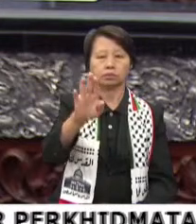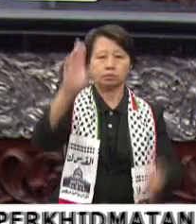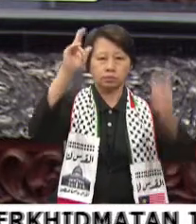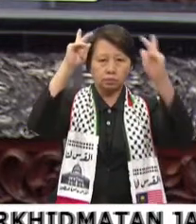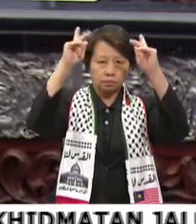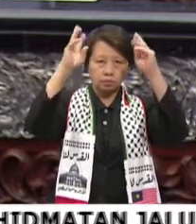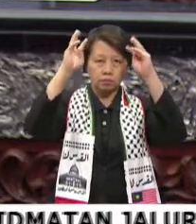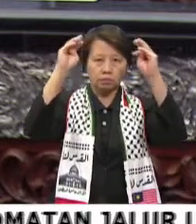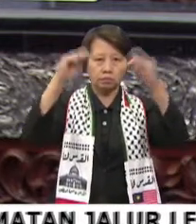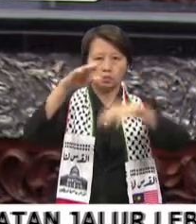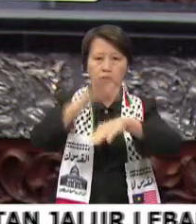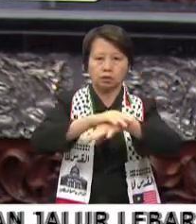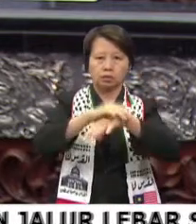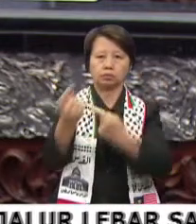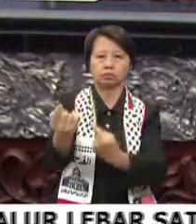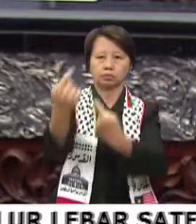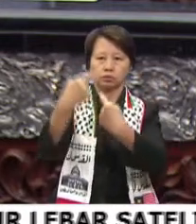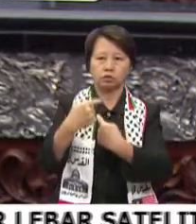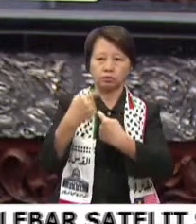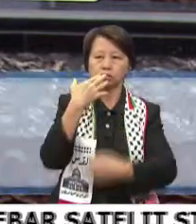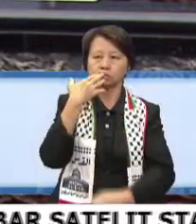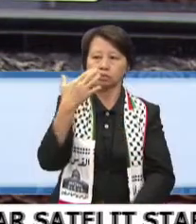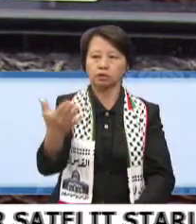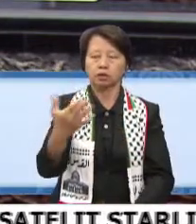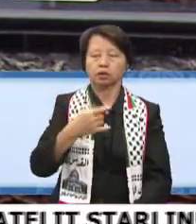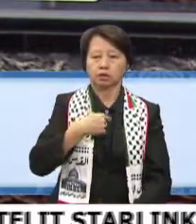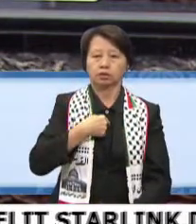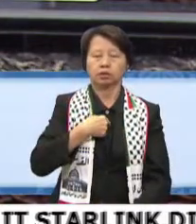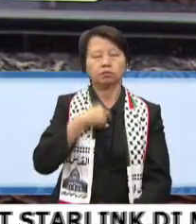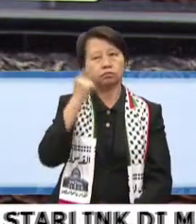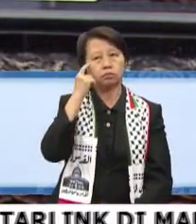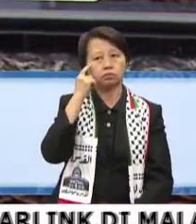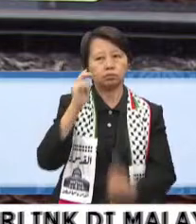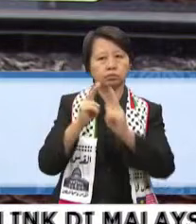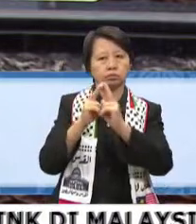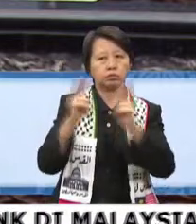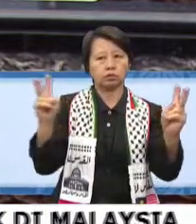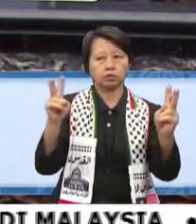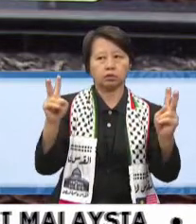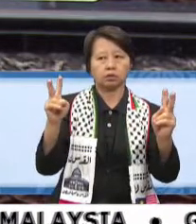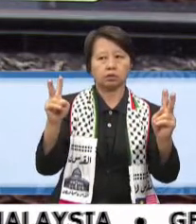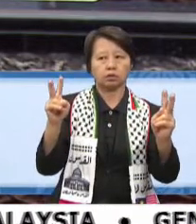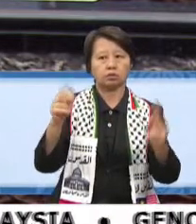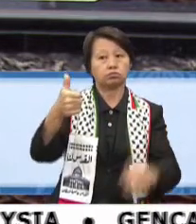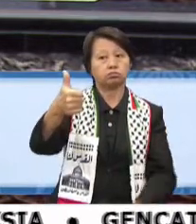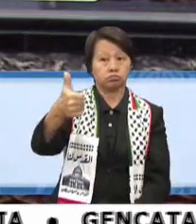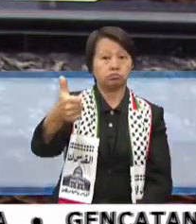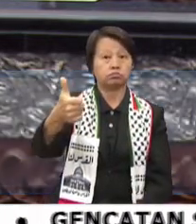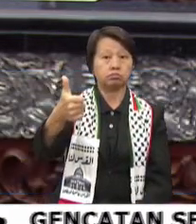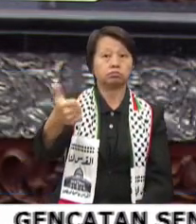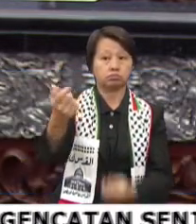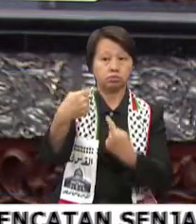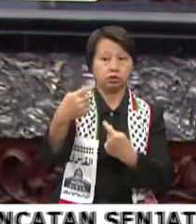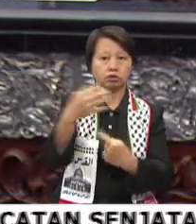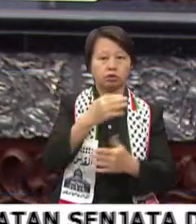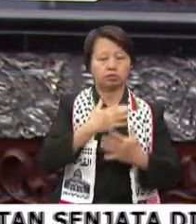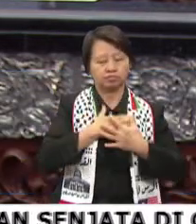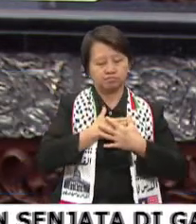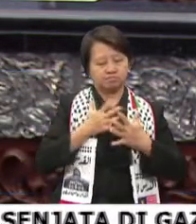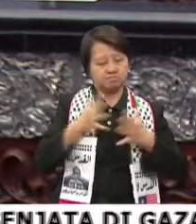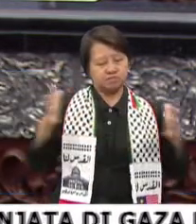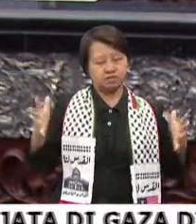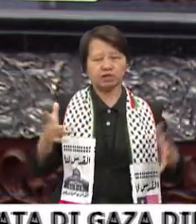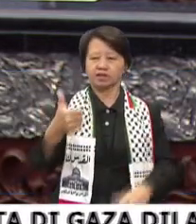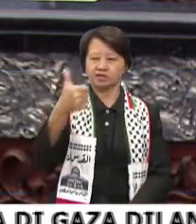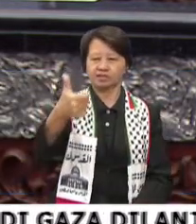perdana menteri di atas jawapan yang saya kira sangat bagus dan berjiwa